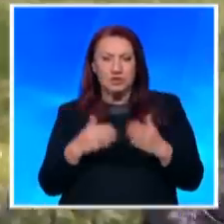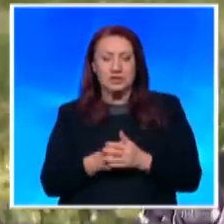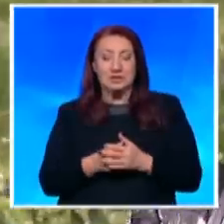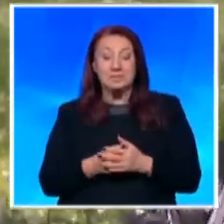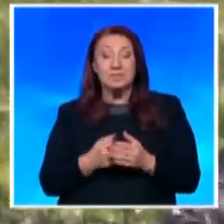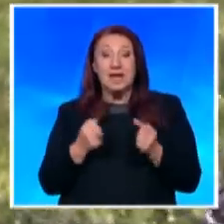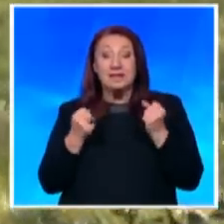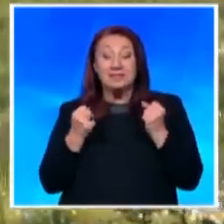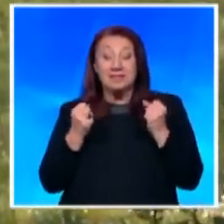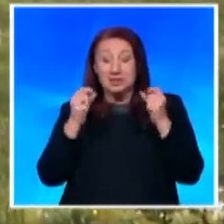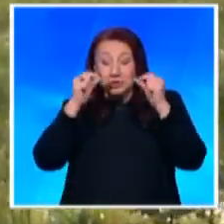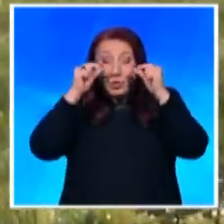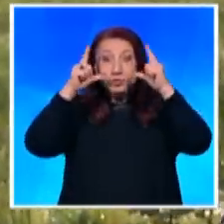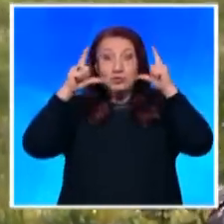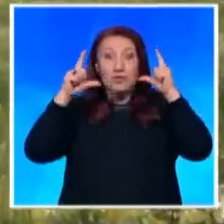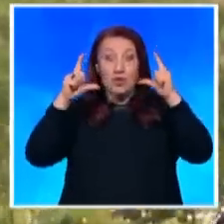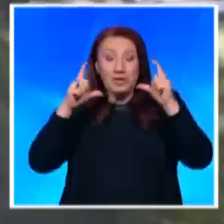очите широко отворени заради нея.